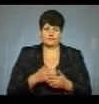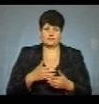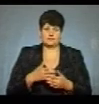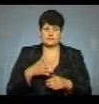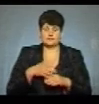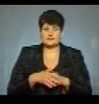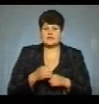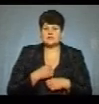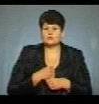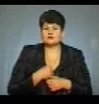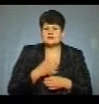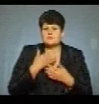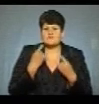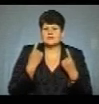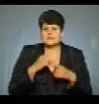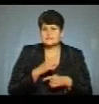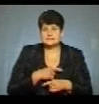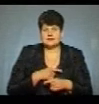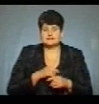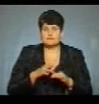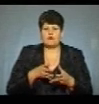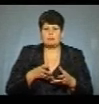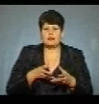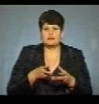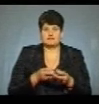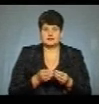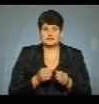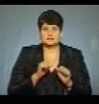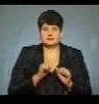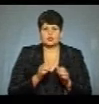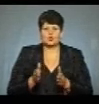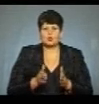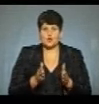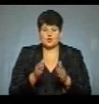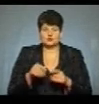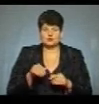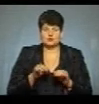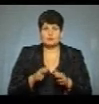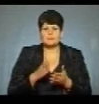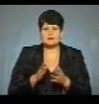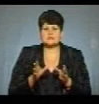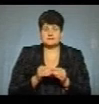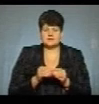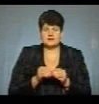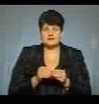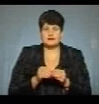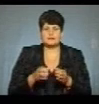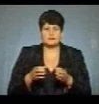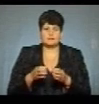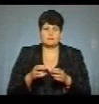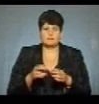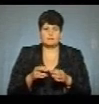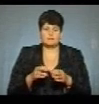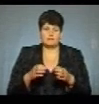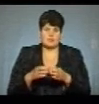жаль, немає в нас великих сил і засобів для того, щоб впливати на процес по безпеці дорожнього руху, але ми маємо спільні наряди з патрульною